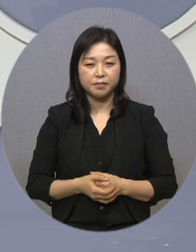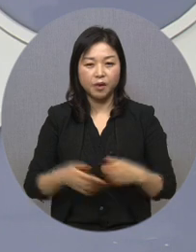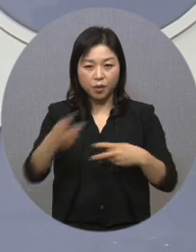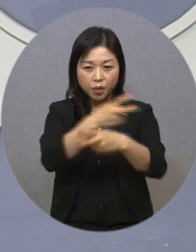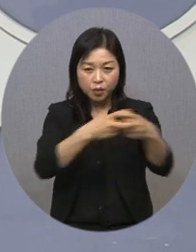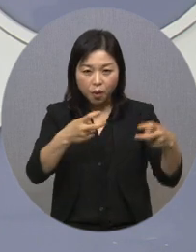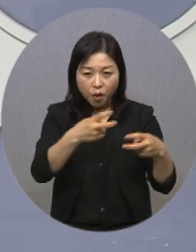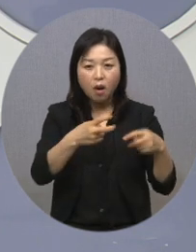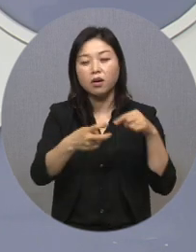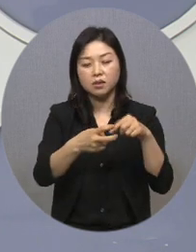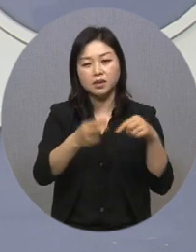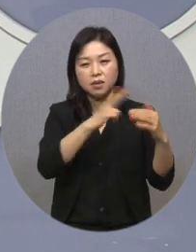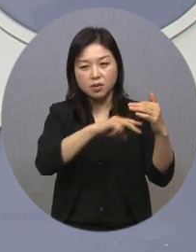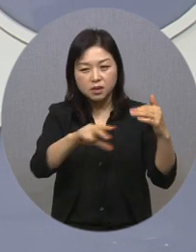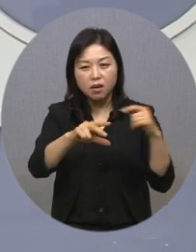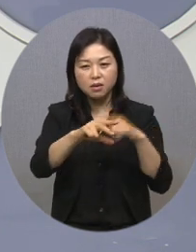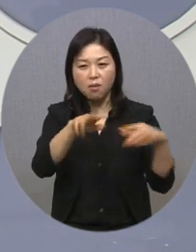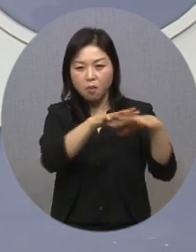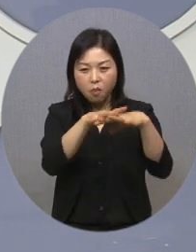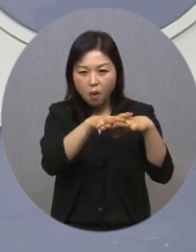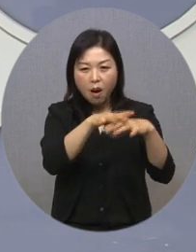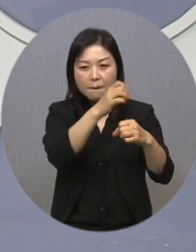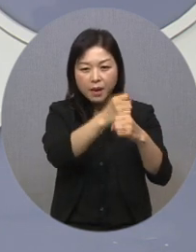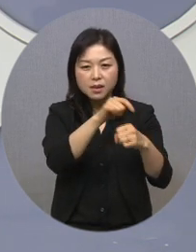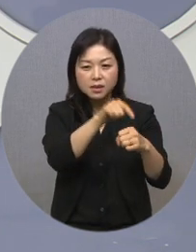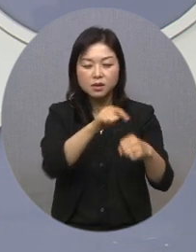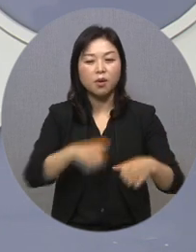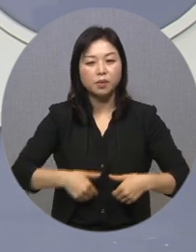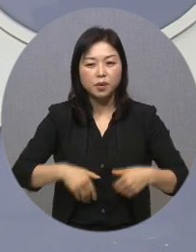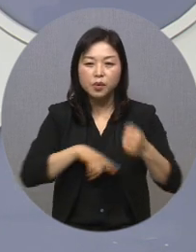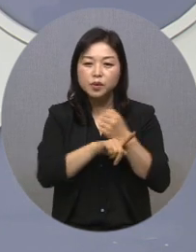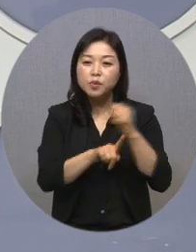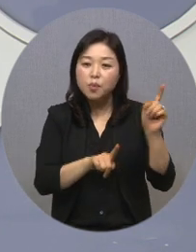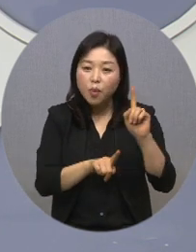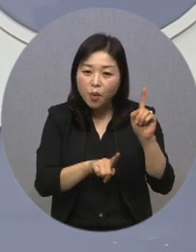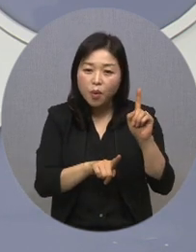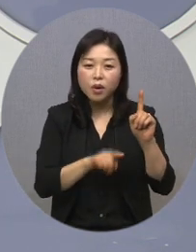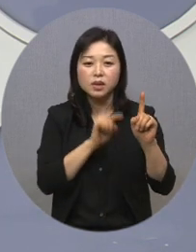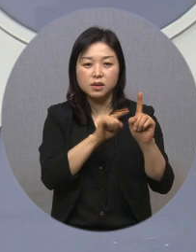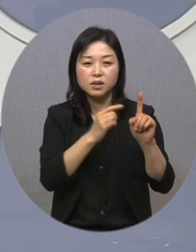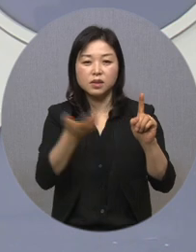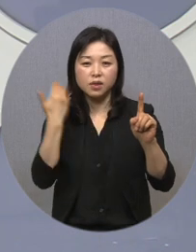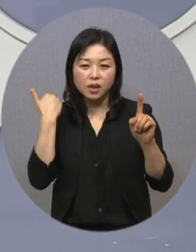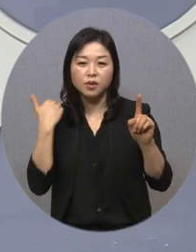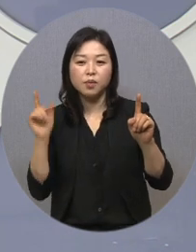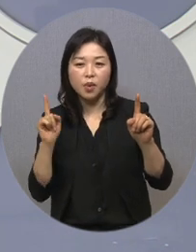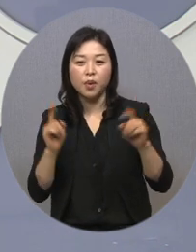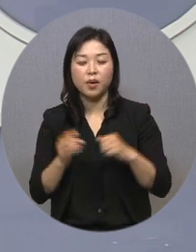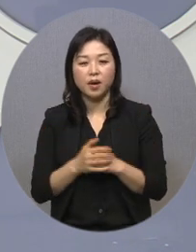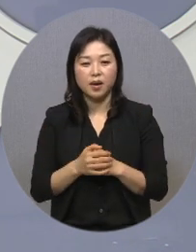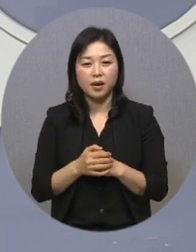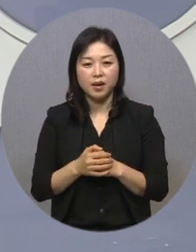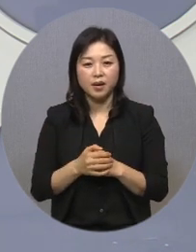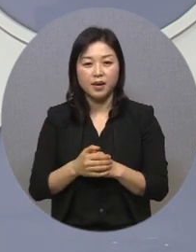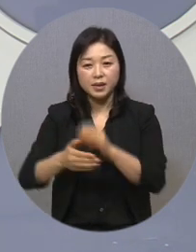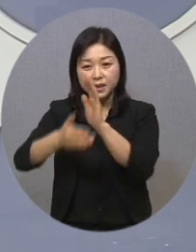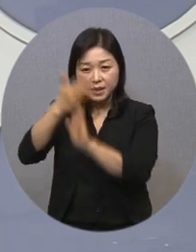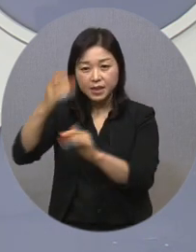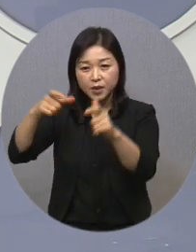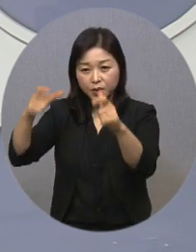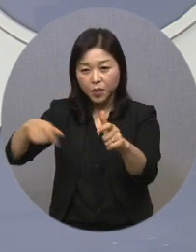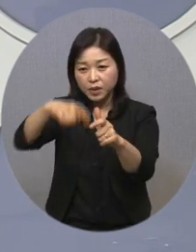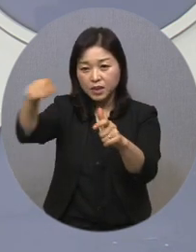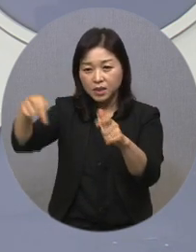광역교통망을 신설하는 것에 대해서 왜 이것들이 필요한지를 그 전까지는 시나 도를